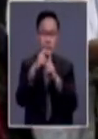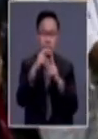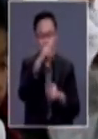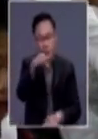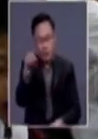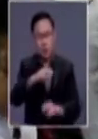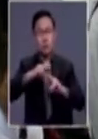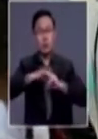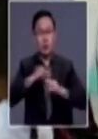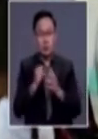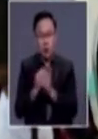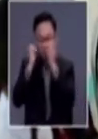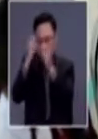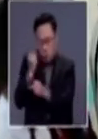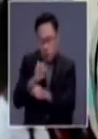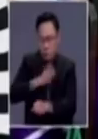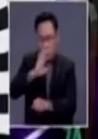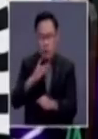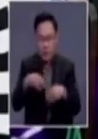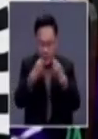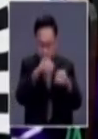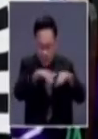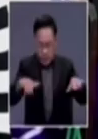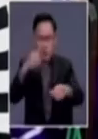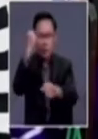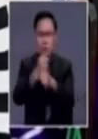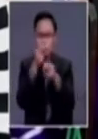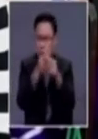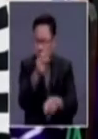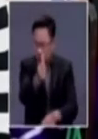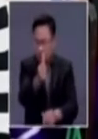ายมากขึ้นมันจะมีนิ่งฟูมากขึ้นนะคะแล้วมันพอไปอบรมม